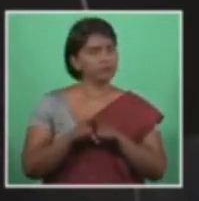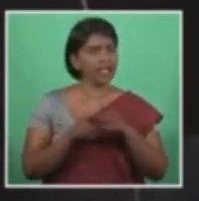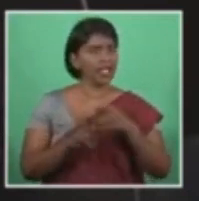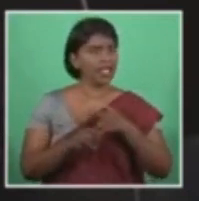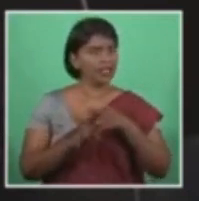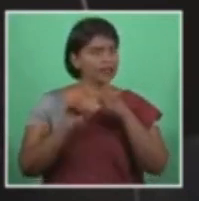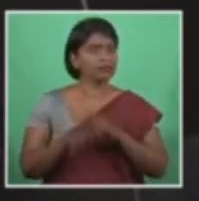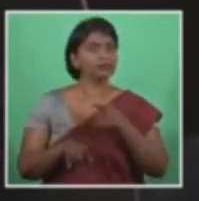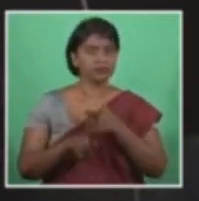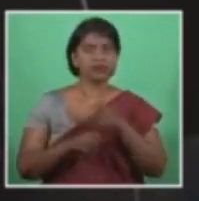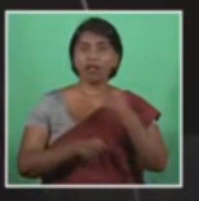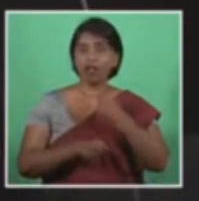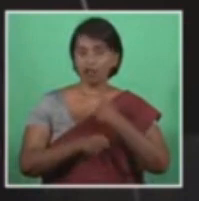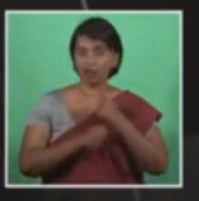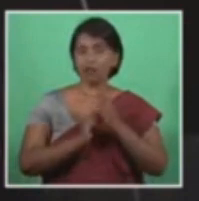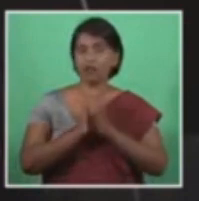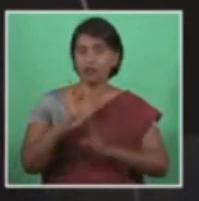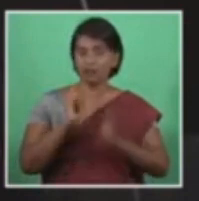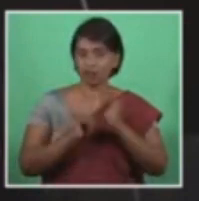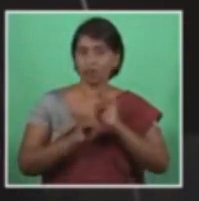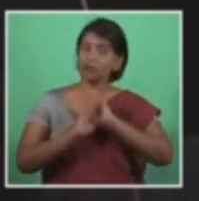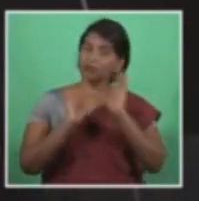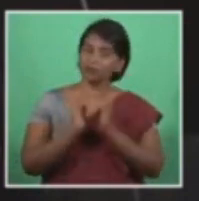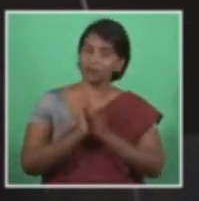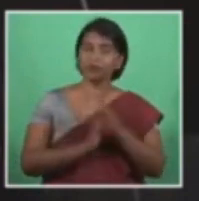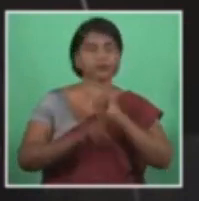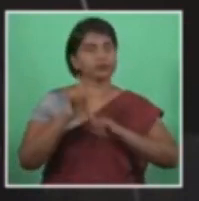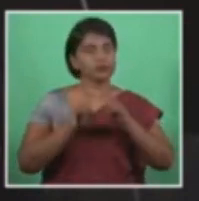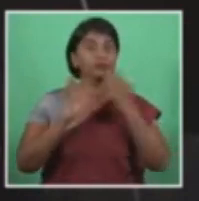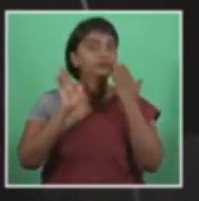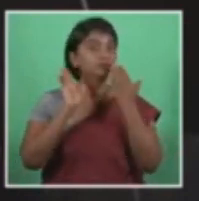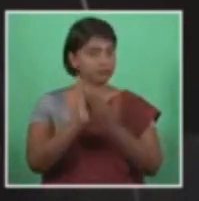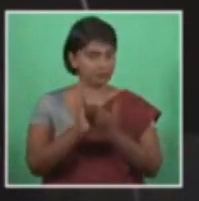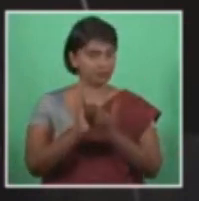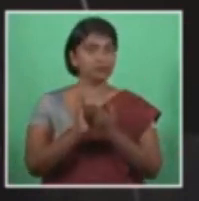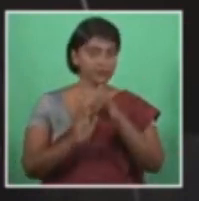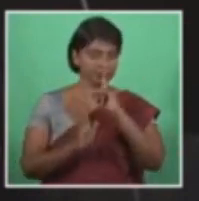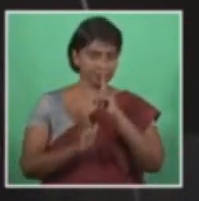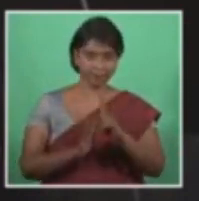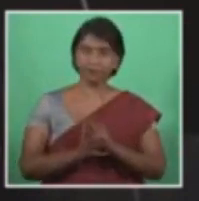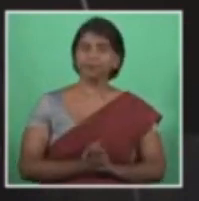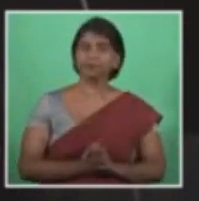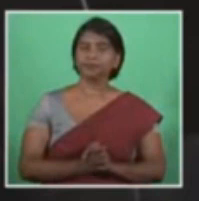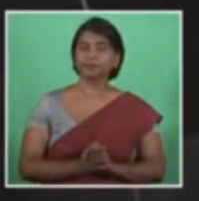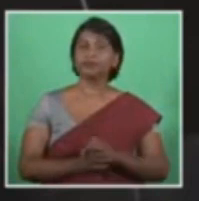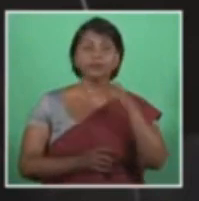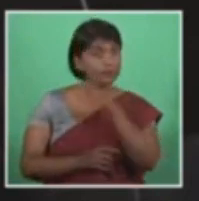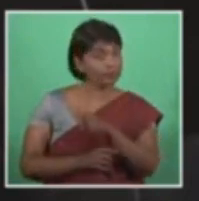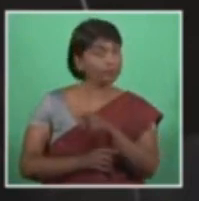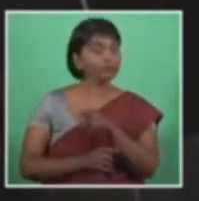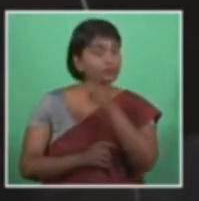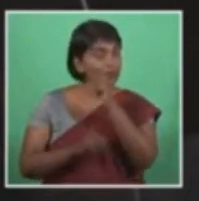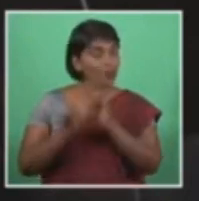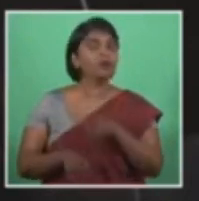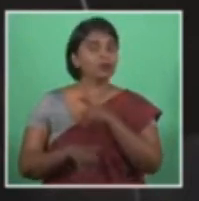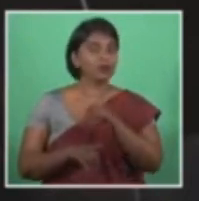හැඟීමක් තමයි මේ ආණ්ඩුවේ මැති ඇමතිවරු සියලු දෙනාම කතා කරනකොට මතුවෙන්නේ අන්න ඒ ඒක